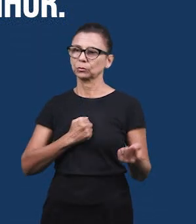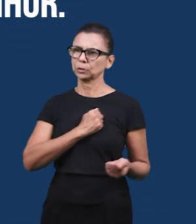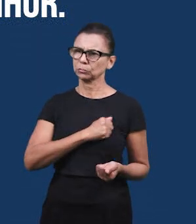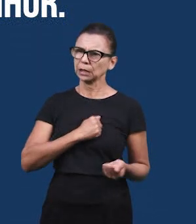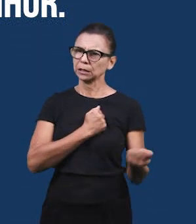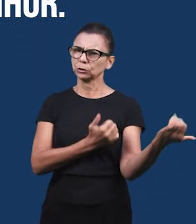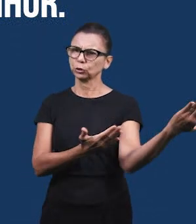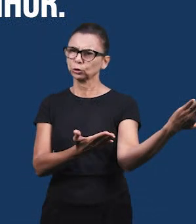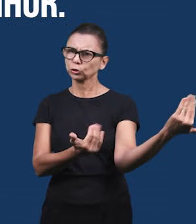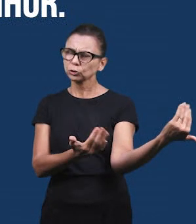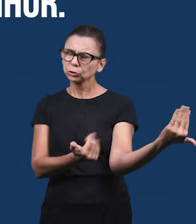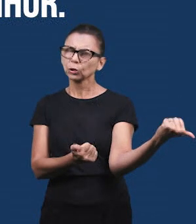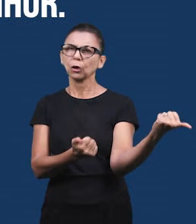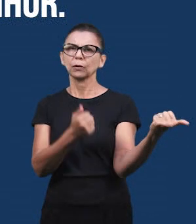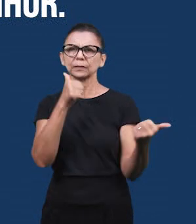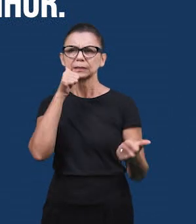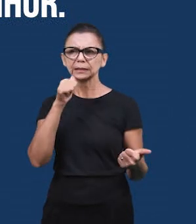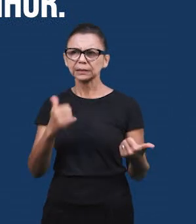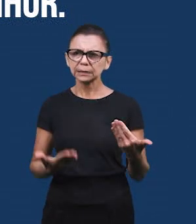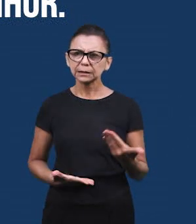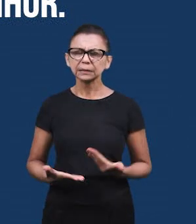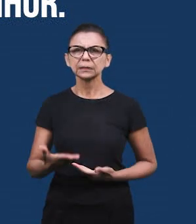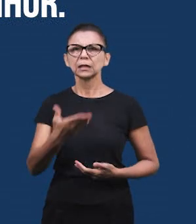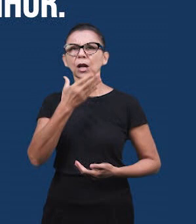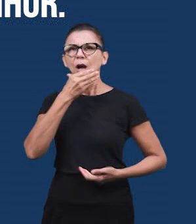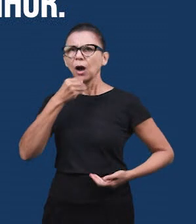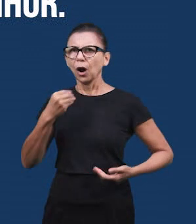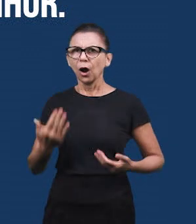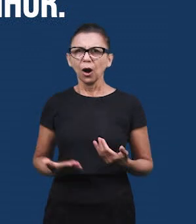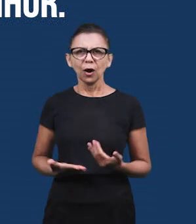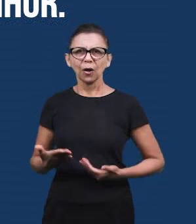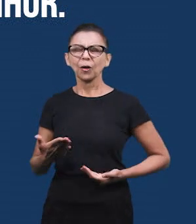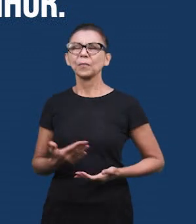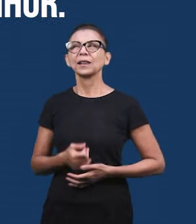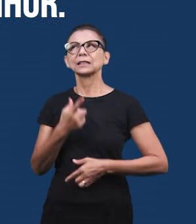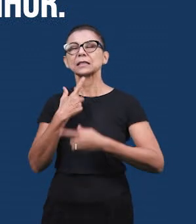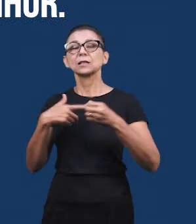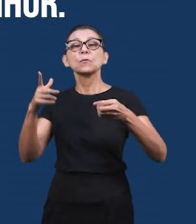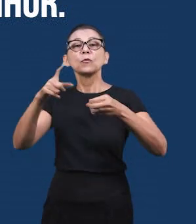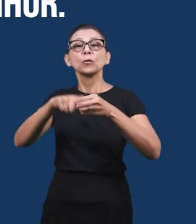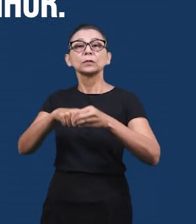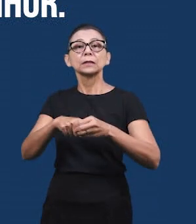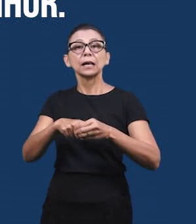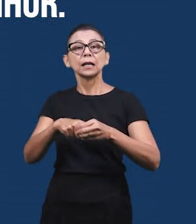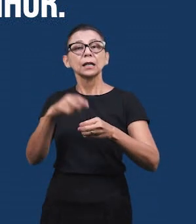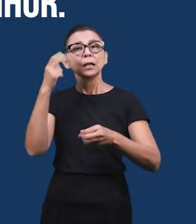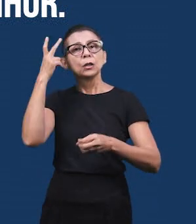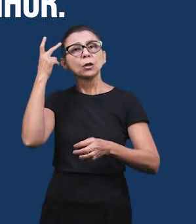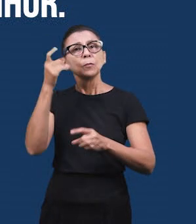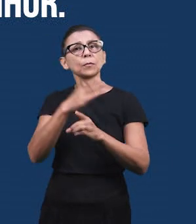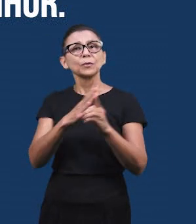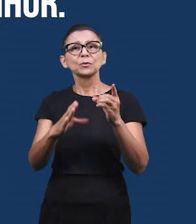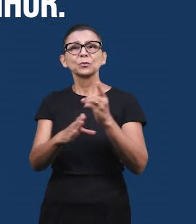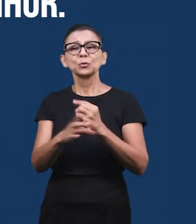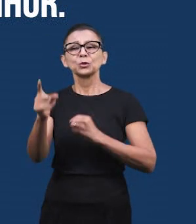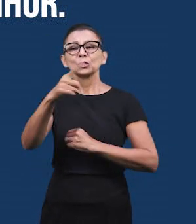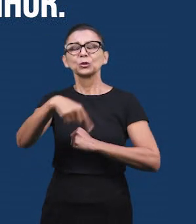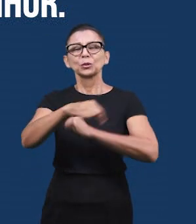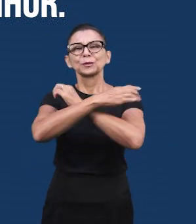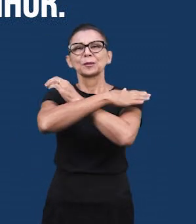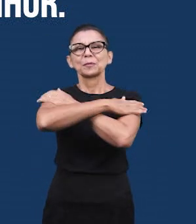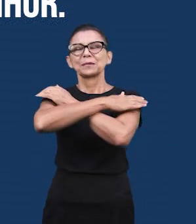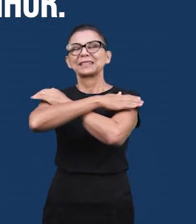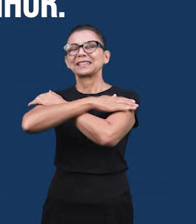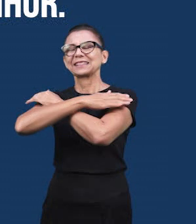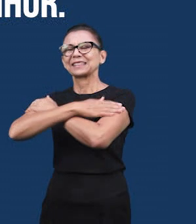нашей молодежи, сестрами и братьями. Мы желаем вернуться вскоре к нашим благослужениям и